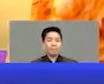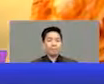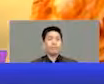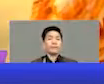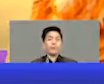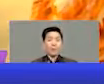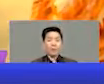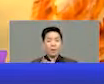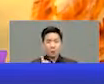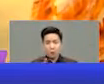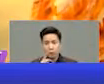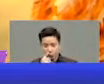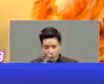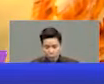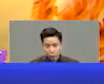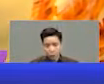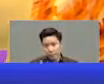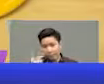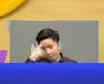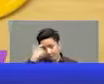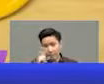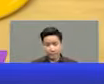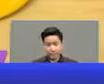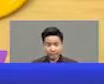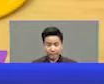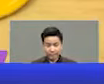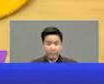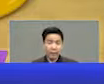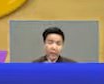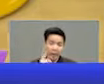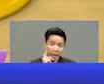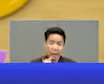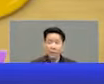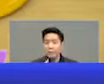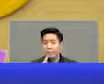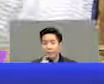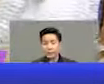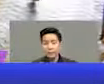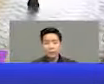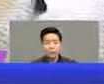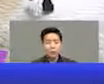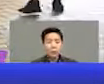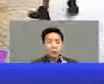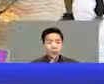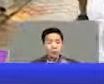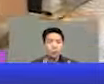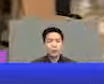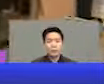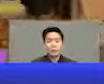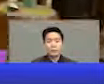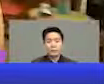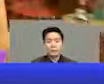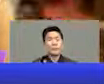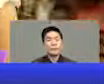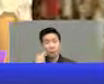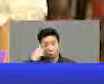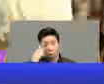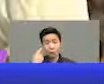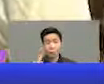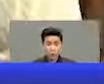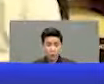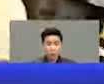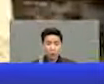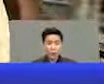กว่าๆที่ผ่านมาก็เริ่มมีนักท่องเที่ยวทยอยเข้ามาแต่นักท่องเที่ยวชาวจีนยังไม่มีการทยอยกันเข้